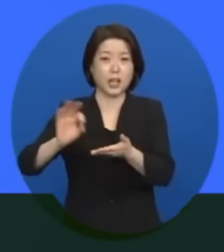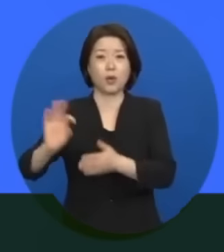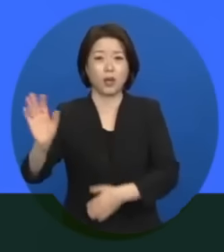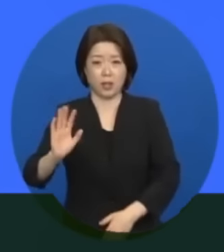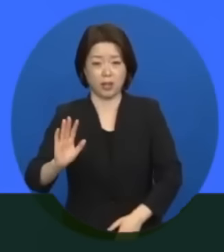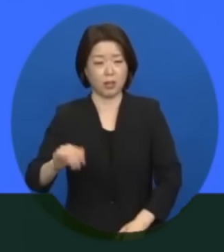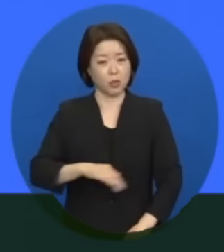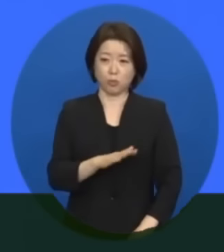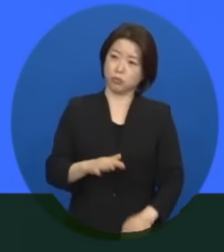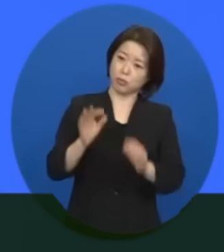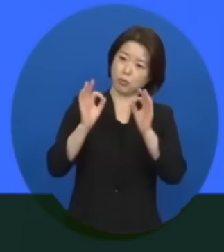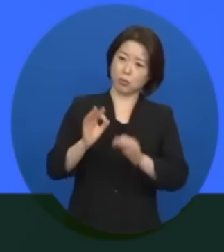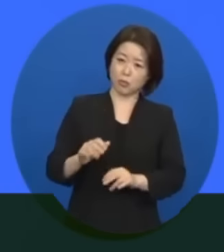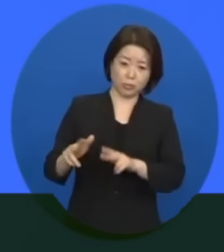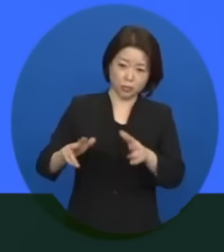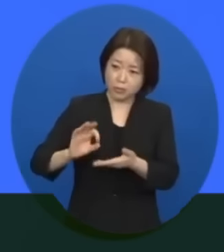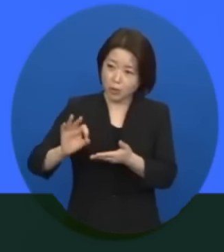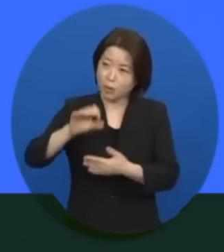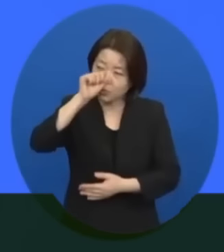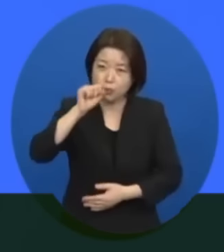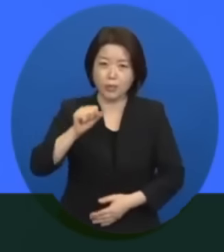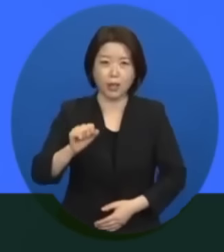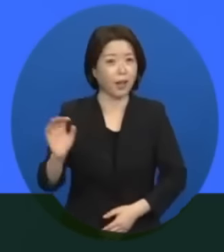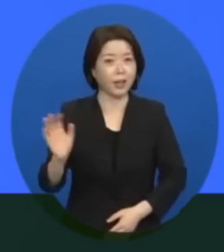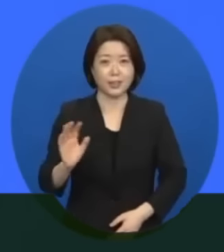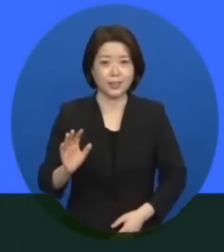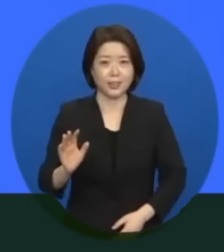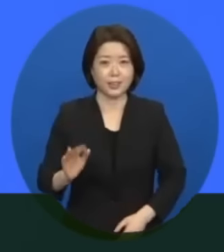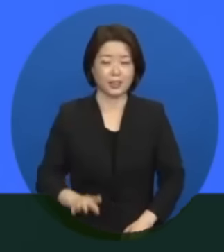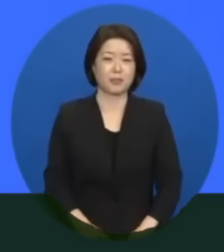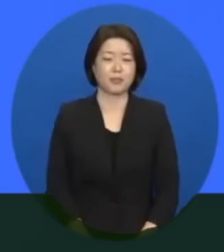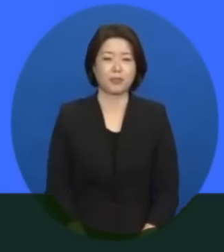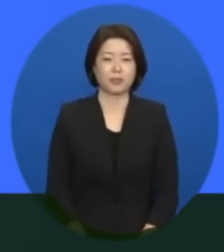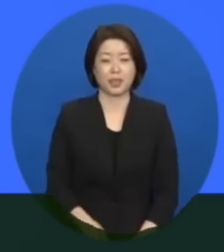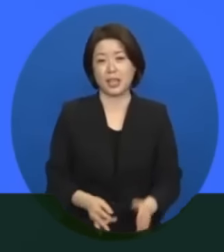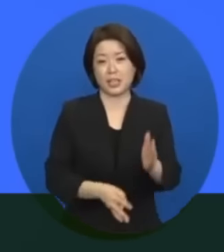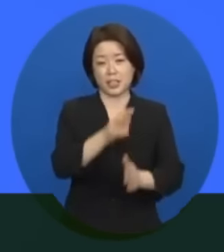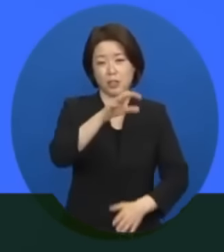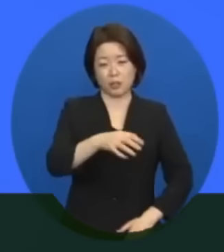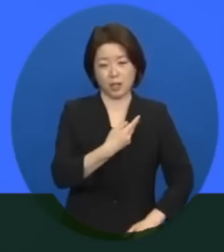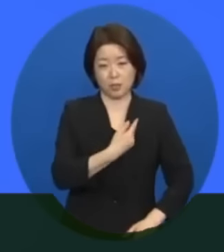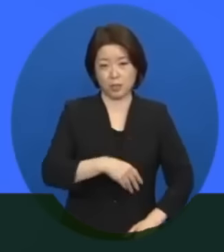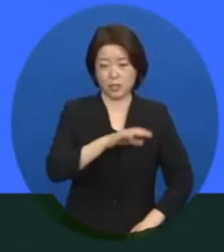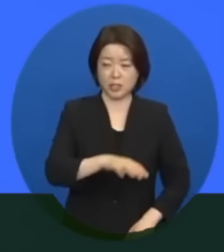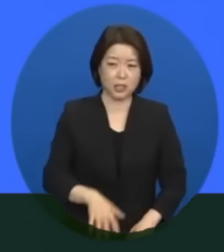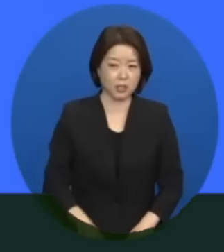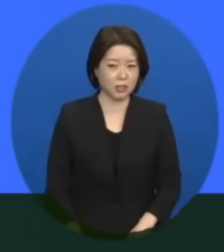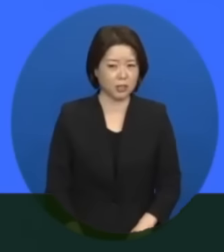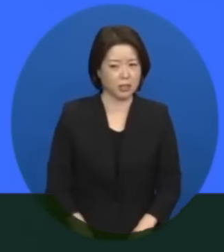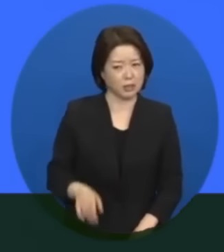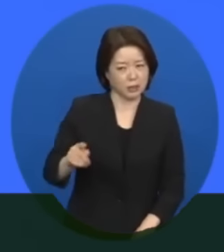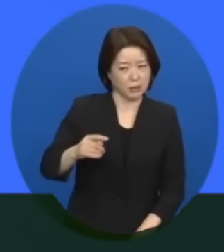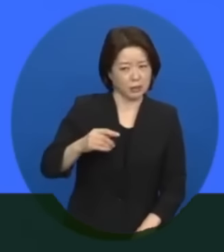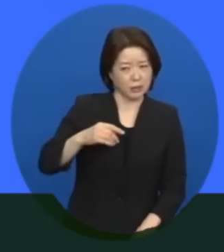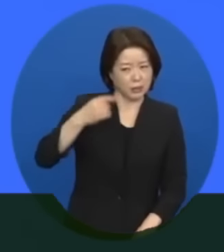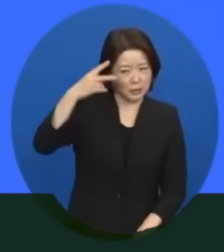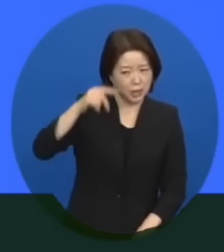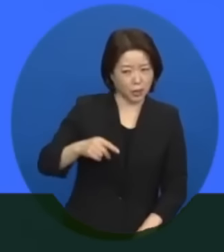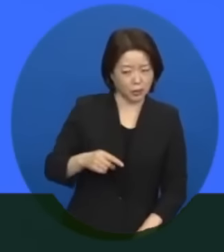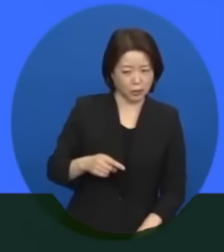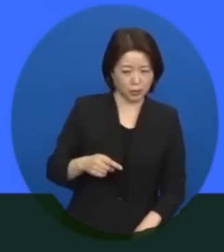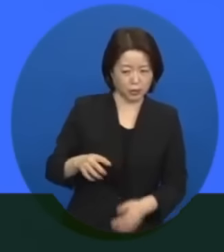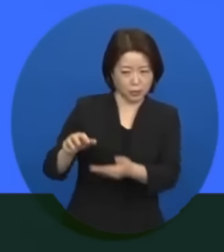쓰실 것 같죠 바로 안 쓰세요 그 예루살렘의 제자들이 처음에 이제 사월을 받아들이지 않습니다 두려워하는 거예요 저 사람이 정말 바뀌었나